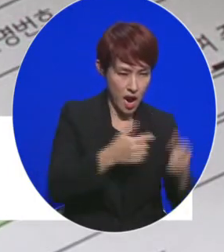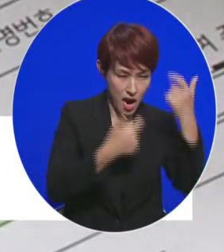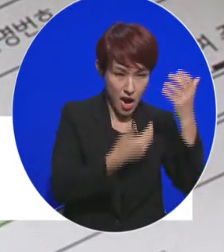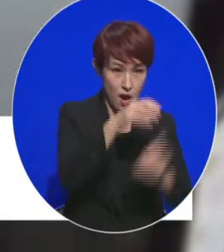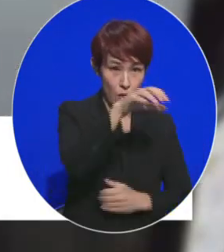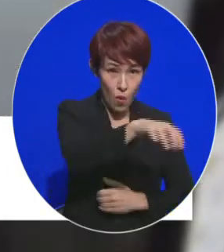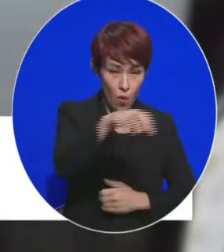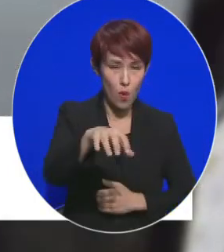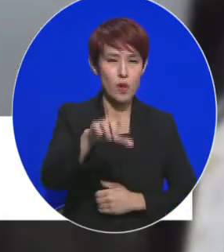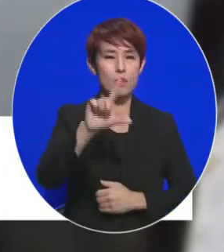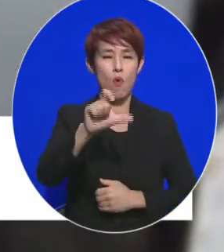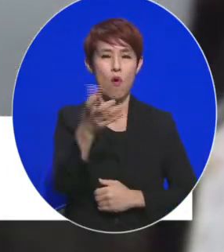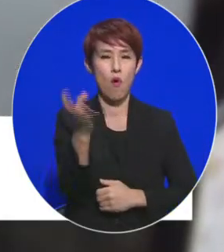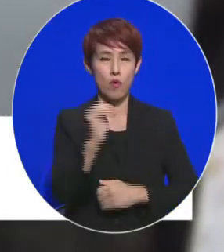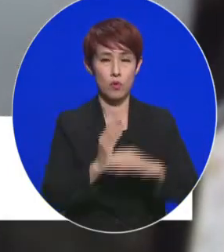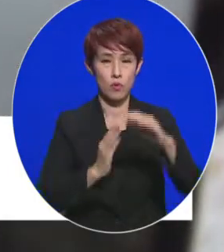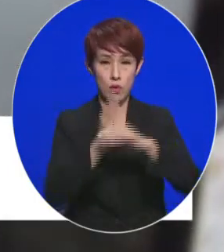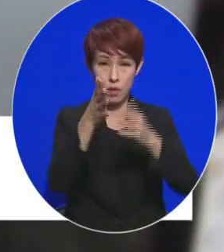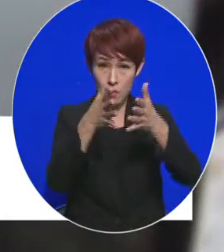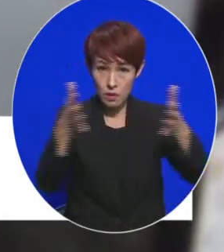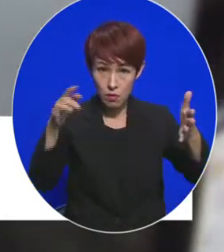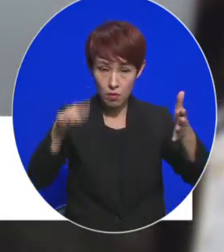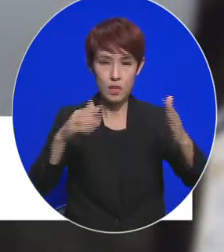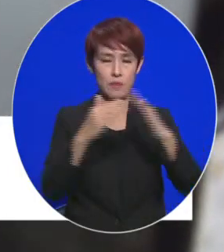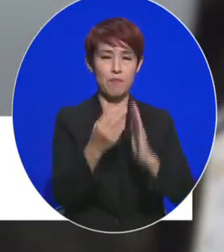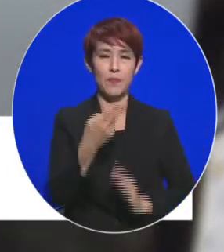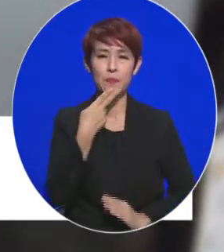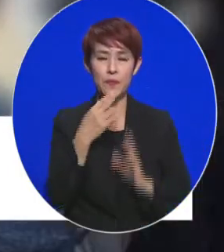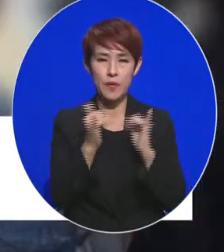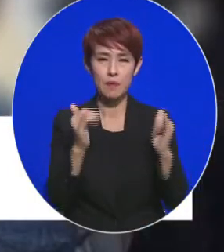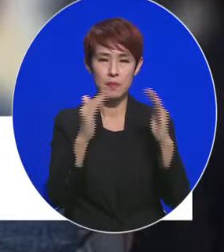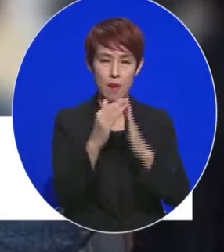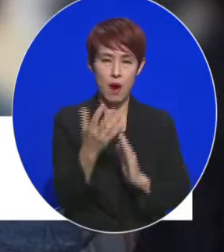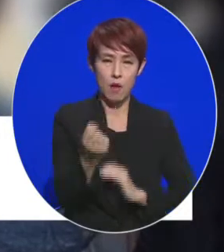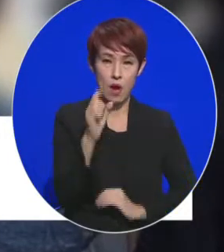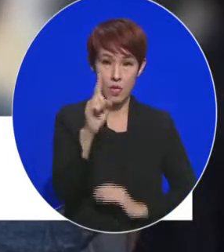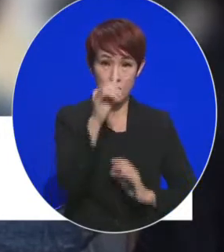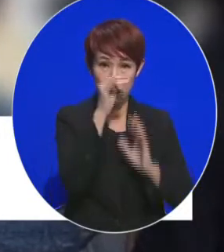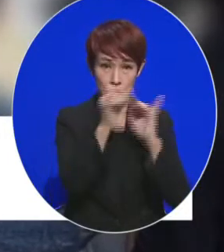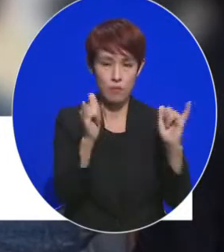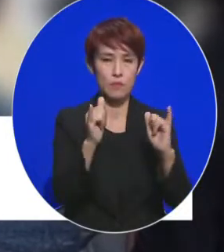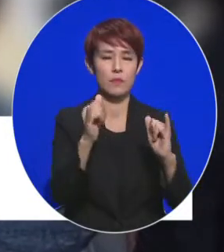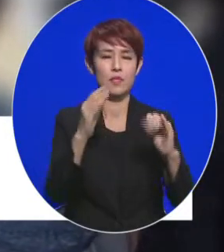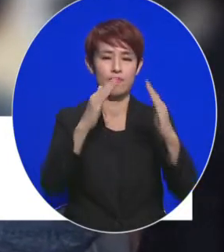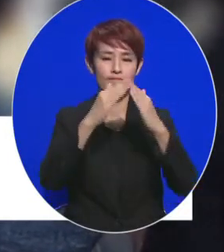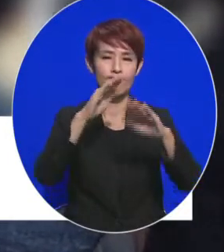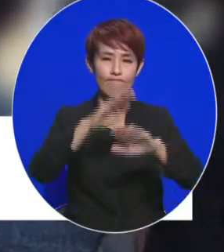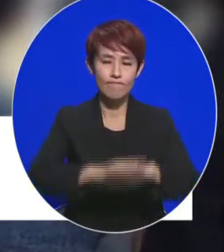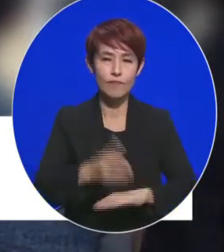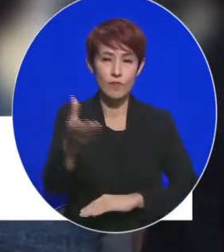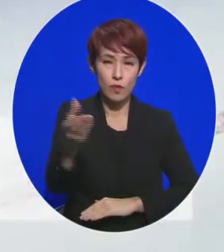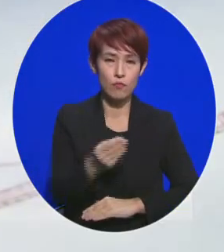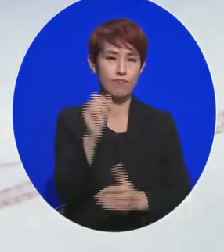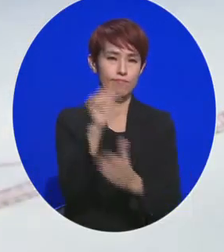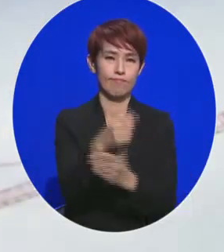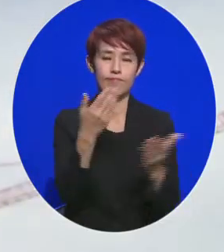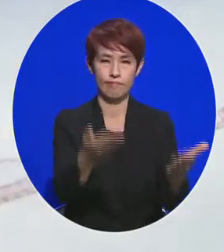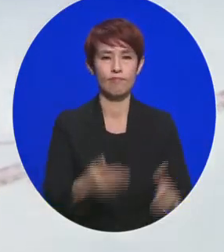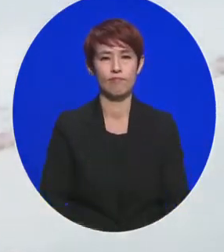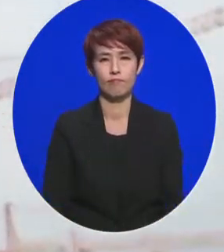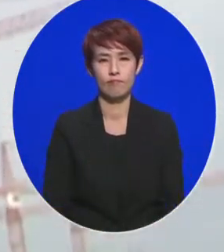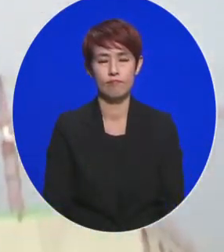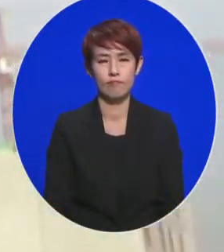15억 초과 아파트에 대해서도 무주택자나 1주택자에 대해 주택 담보대출을 허용하기로 했습니다